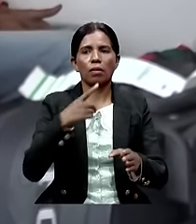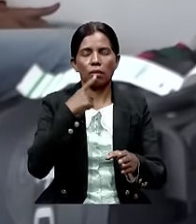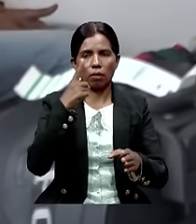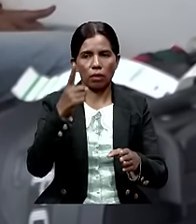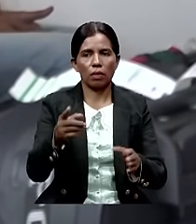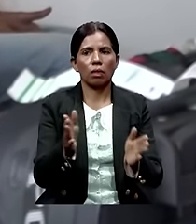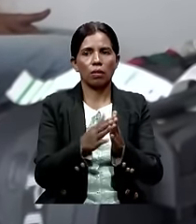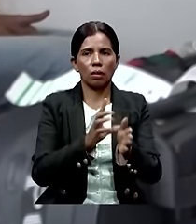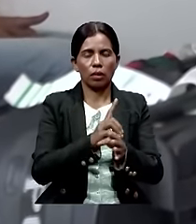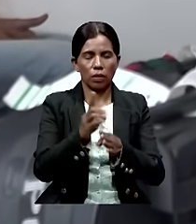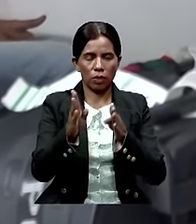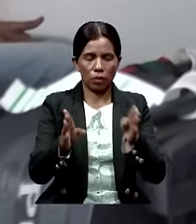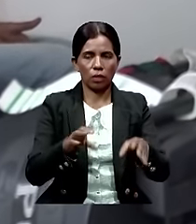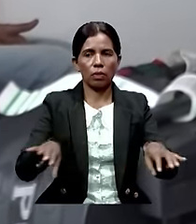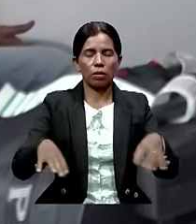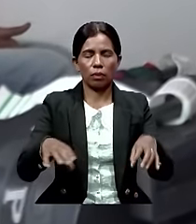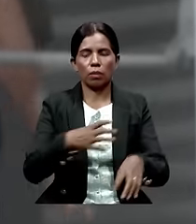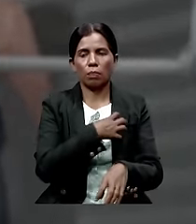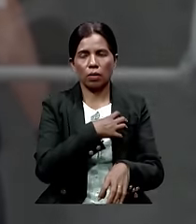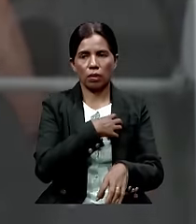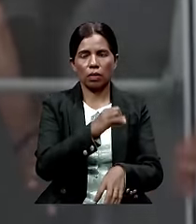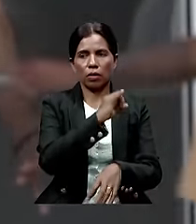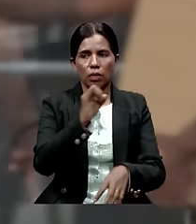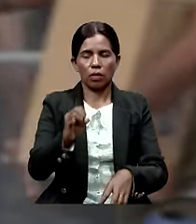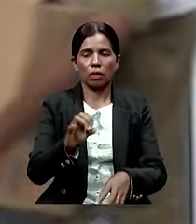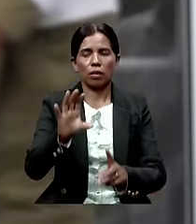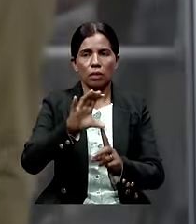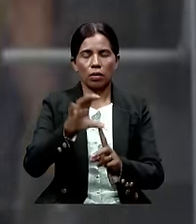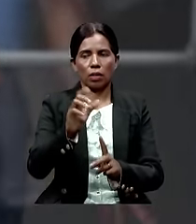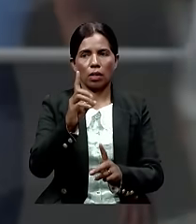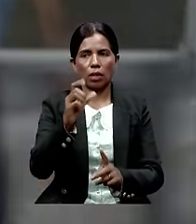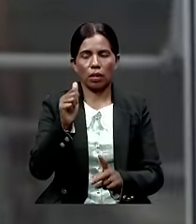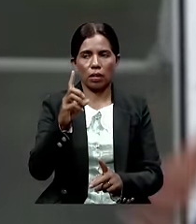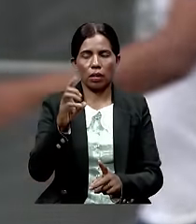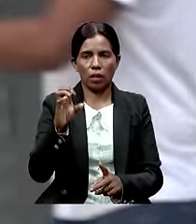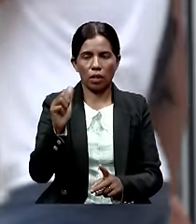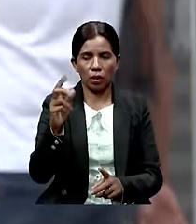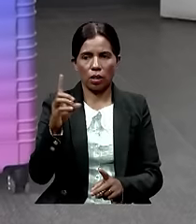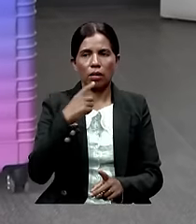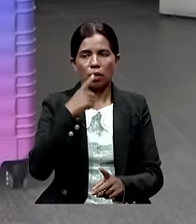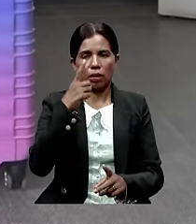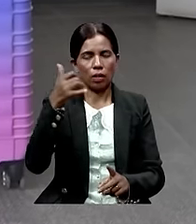o diretor nacional de serviço, polícia e imigração, inspetor chefe Adelaide de Rosa